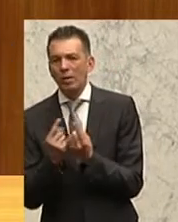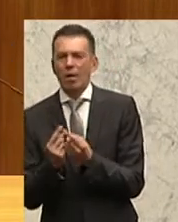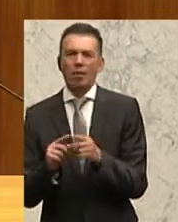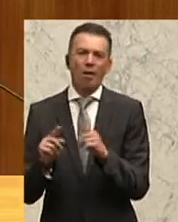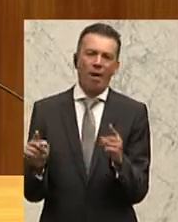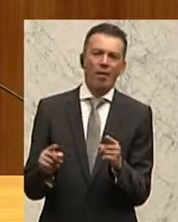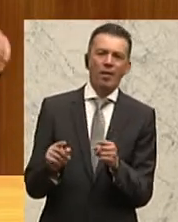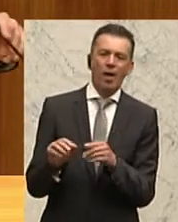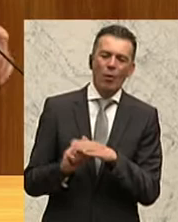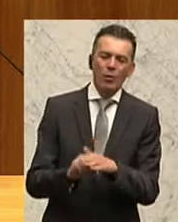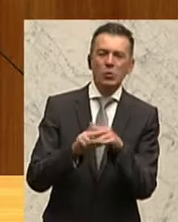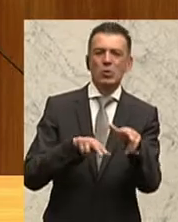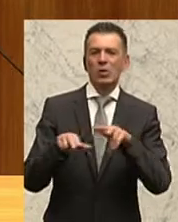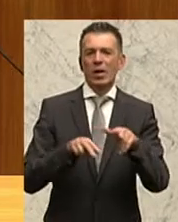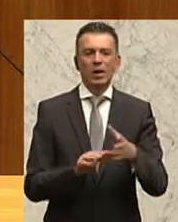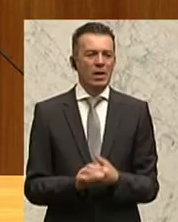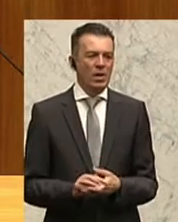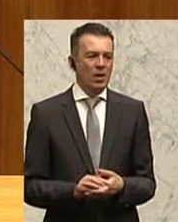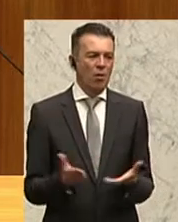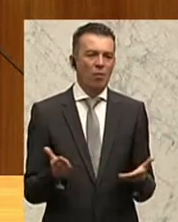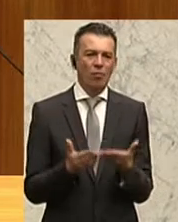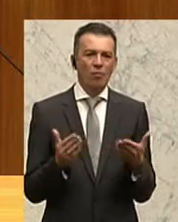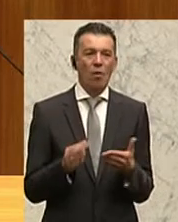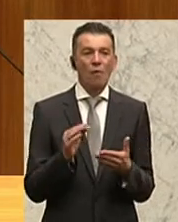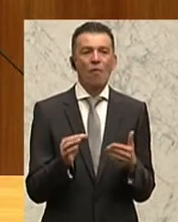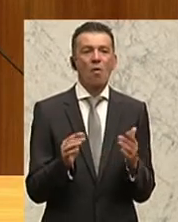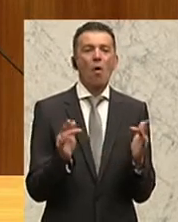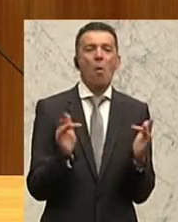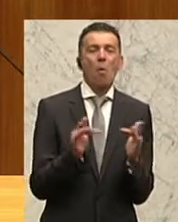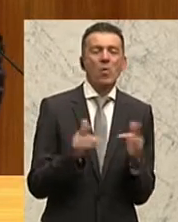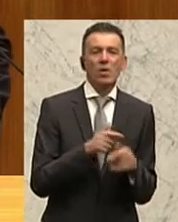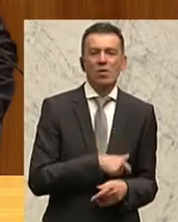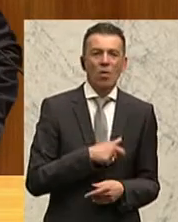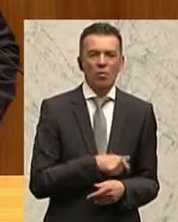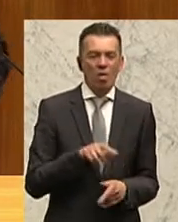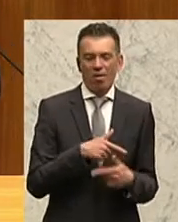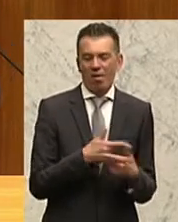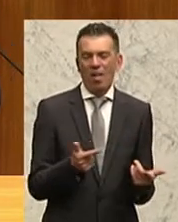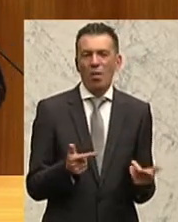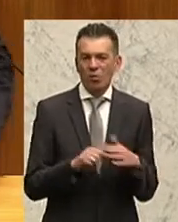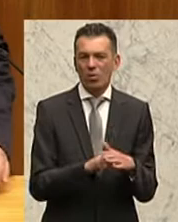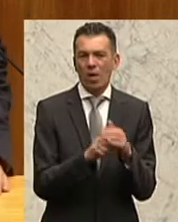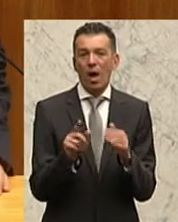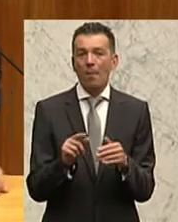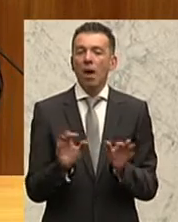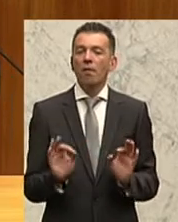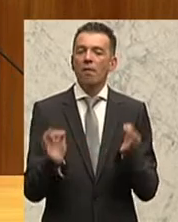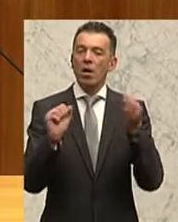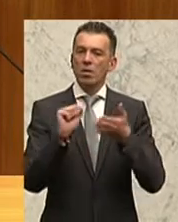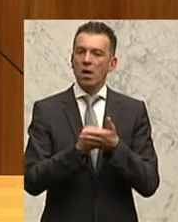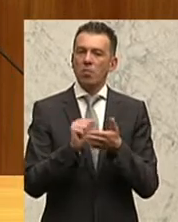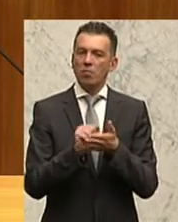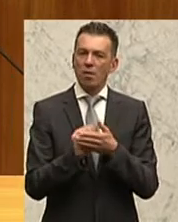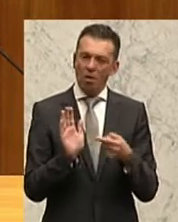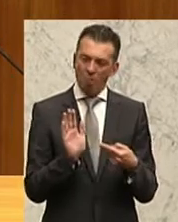auch für manche, sage ich mal, sinnentleerte Oppositionsparteien in diesem Zusammenhang. Aber die Qualitätspresse bringt die Sache auf den Punkt. Und da geht